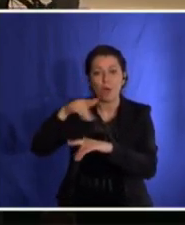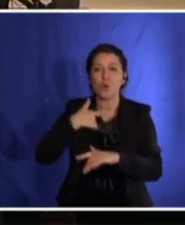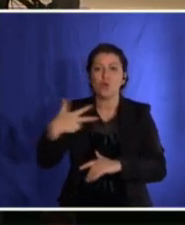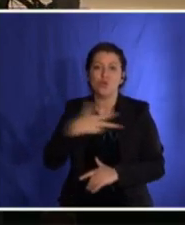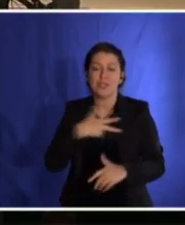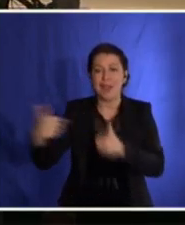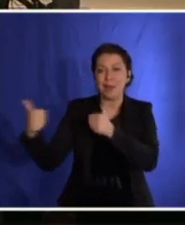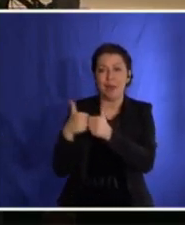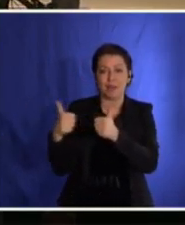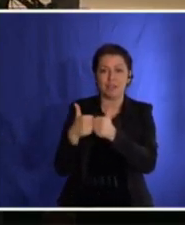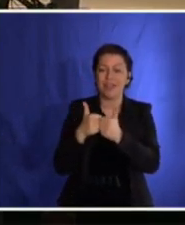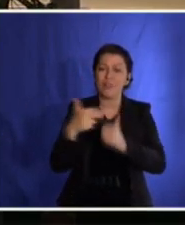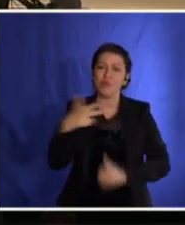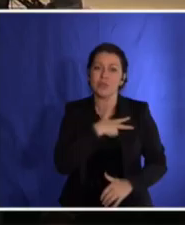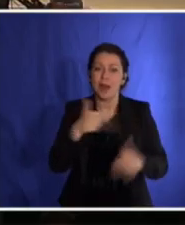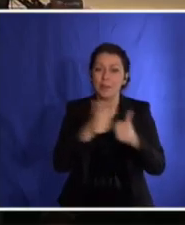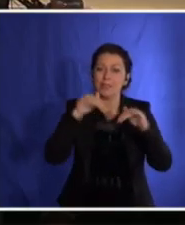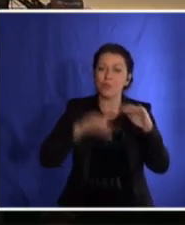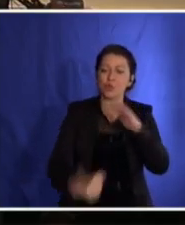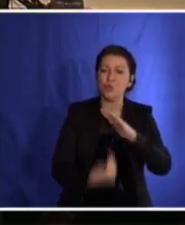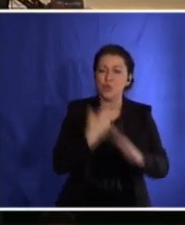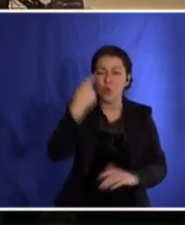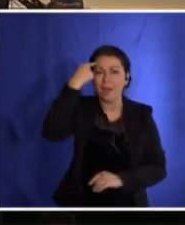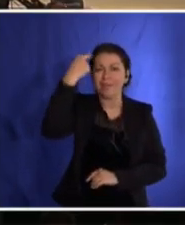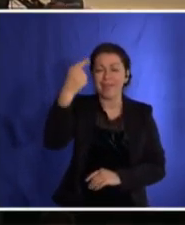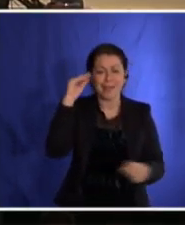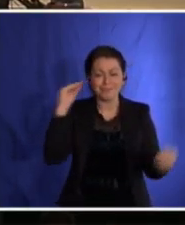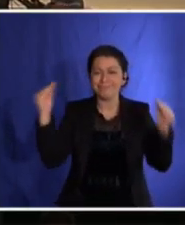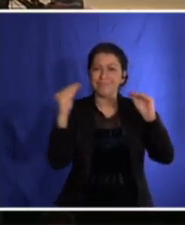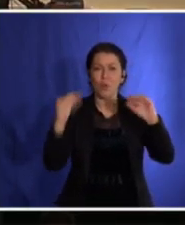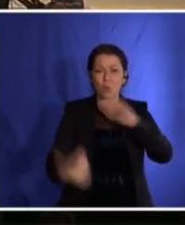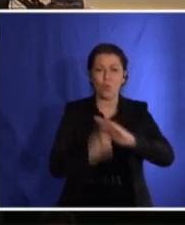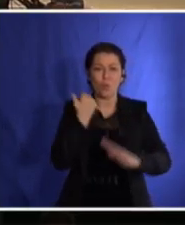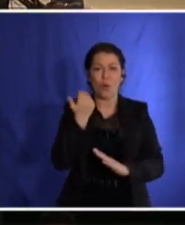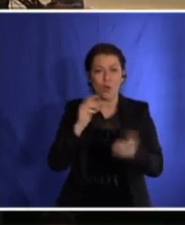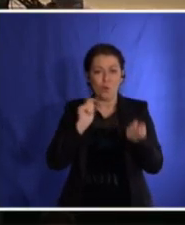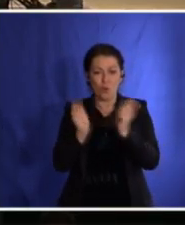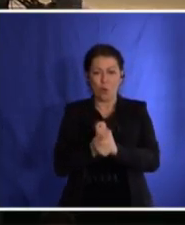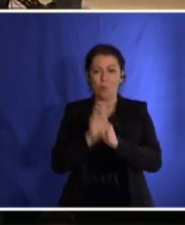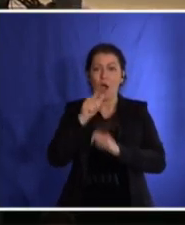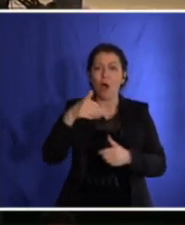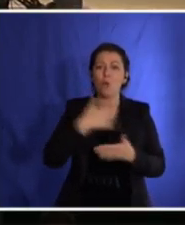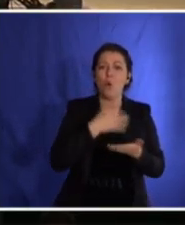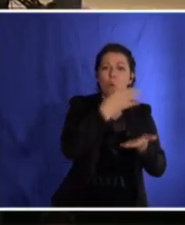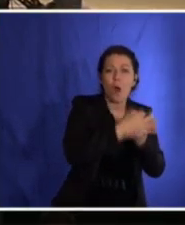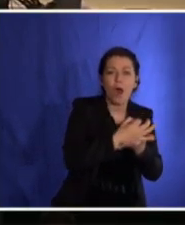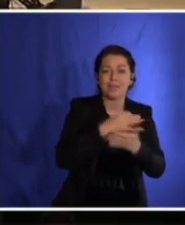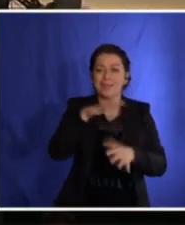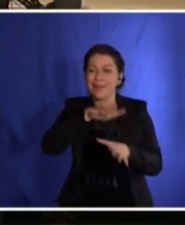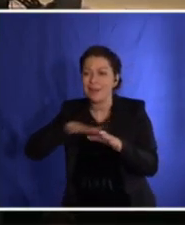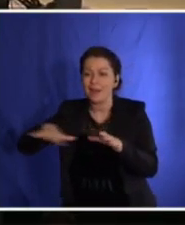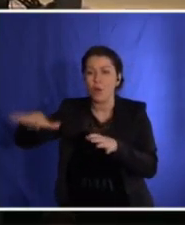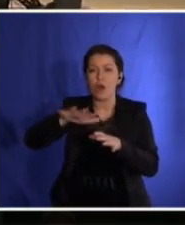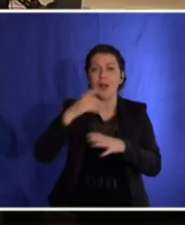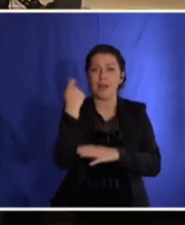Sozialpartnerschaft neu denken. Wir brauchen eine Vereinbarung, die im örtlichen, im regionalen, im betrieblichen zu leben ist. Und